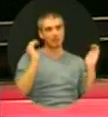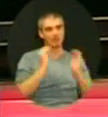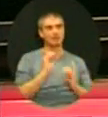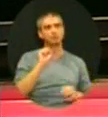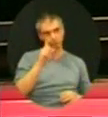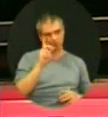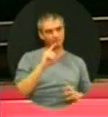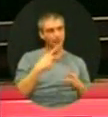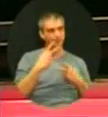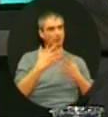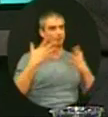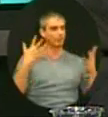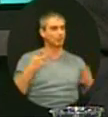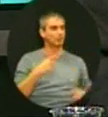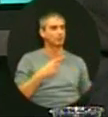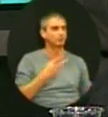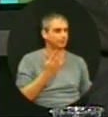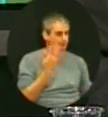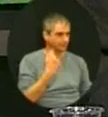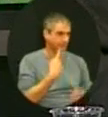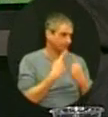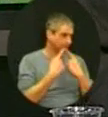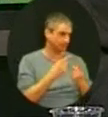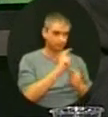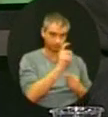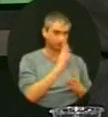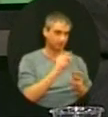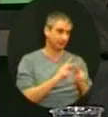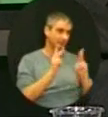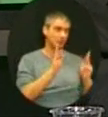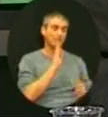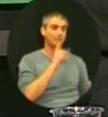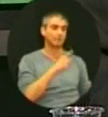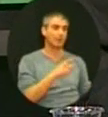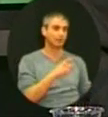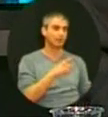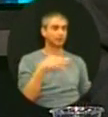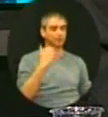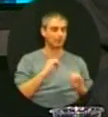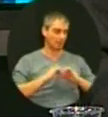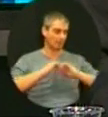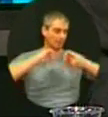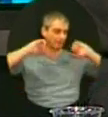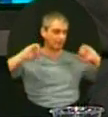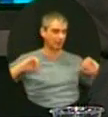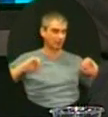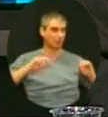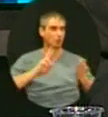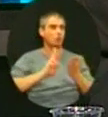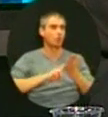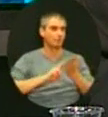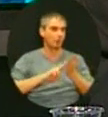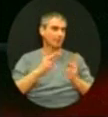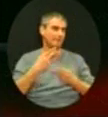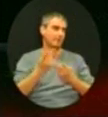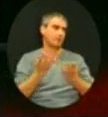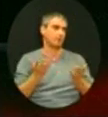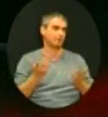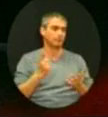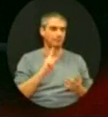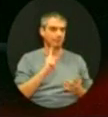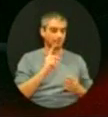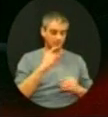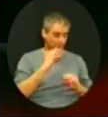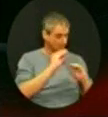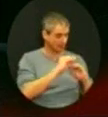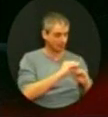מסורוקה, אבל הוא אמור להיות בית חולים גדול. היה עוד היום בדיון שיכול להיות שהוא גם יפתור את הבעיה, שתהיה הפרדה בין קופות החולים לבית החולים. מי הנחת